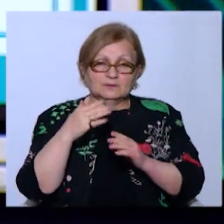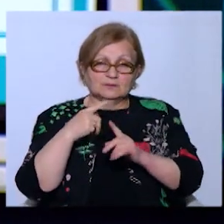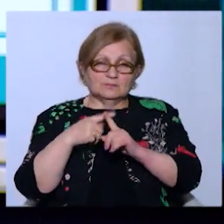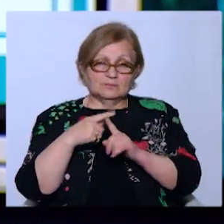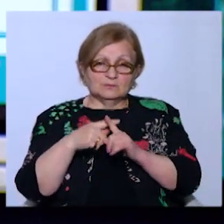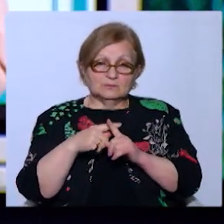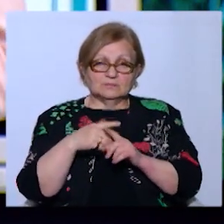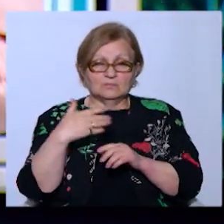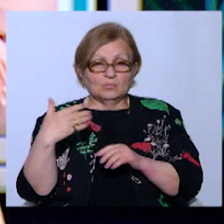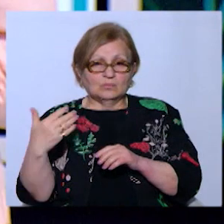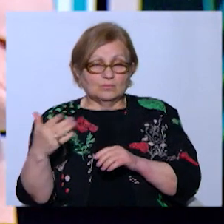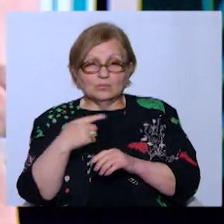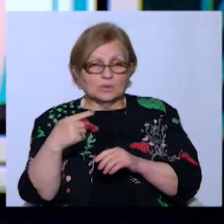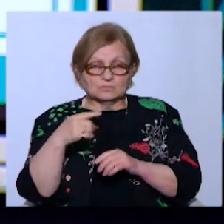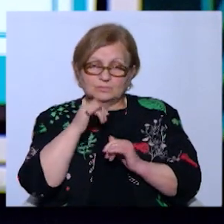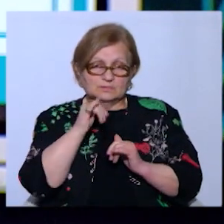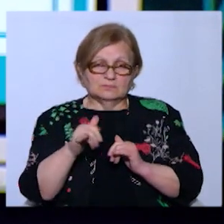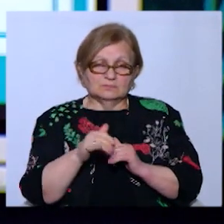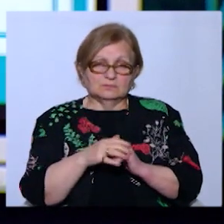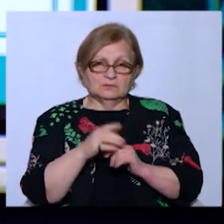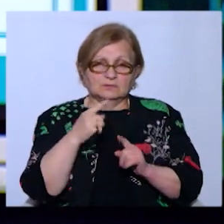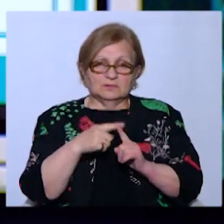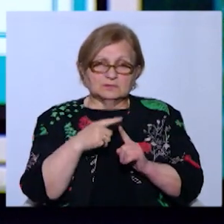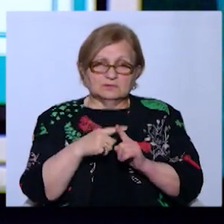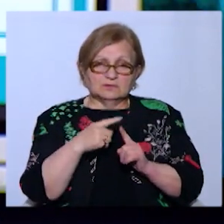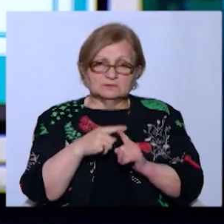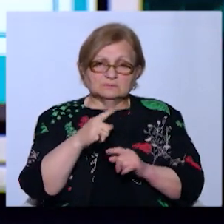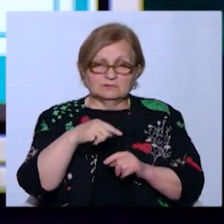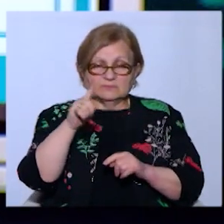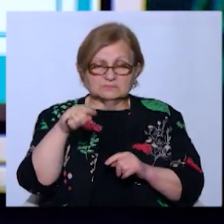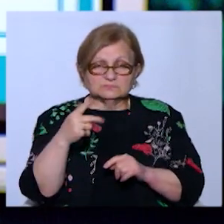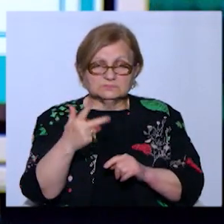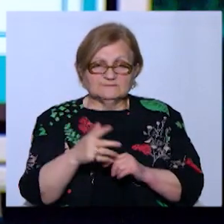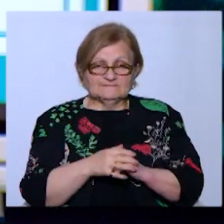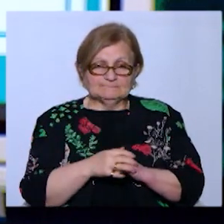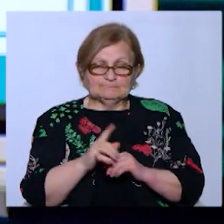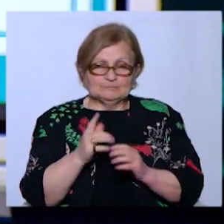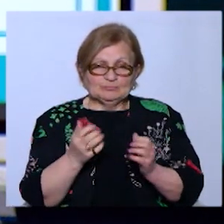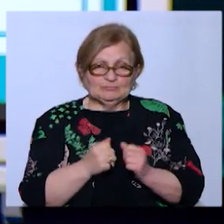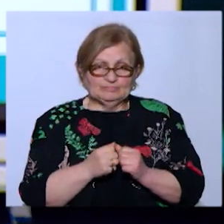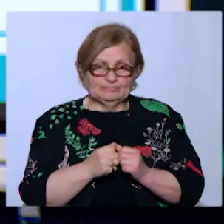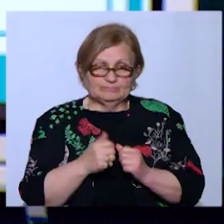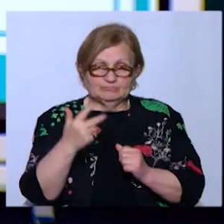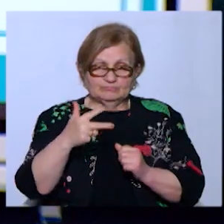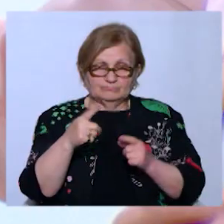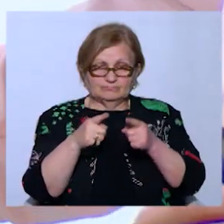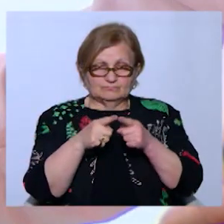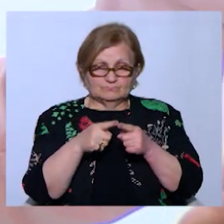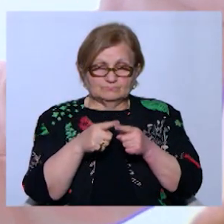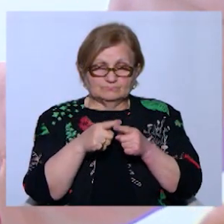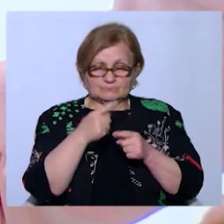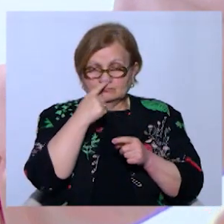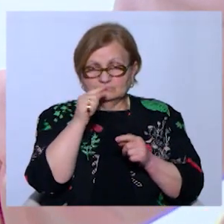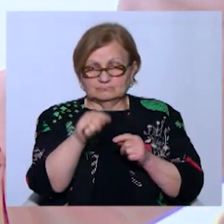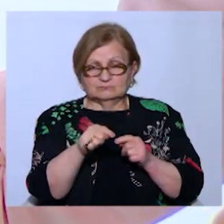ვერ იქნება უარყოფითი, ამიტომ არის დადებითი კვადრატული ფესვი 3-დან. ესე იგი, რა მივიხეთ, რომ 30 გრადუსიანი კუთხის